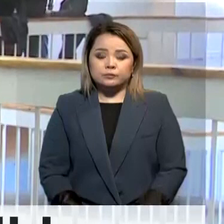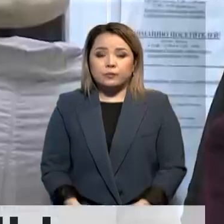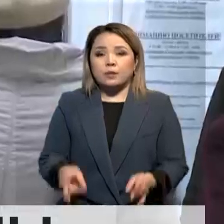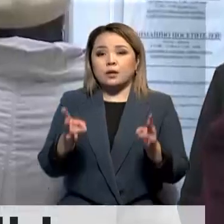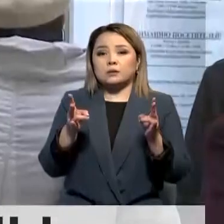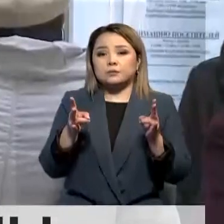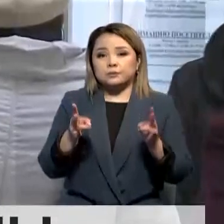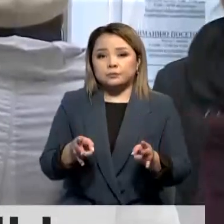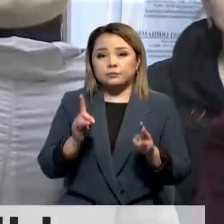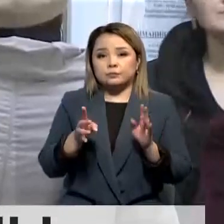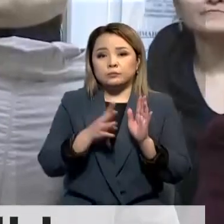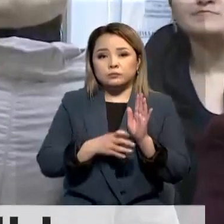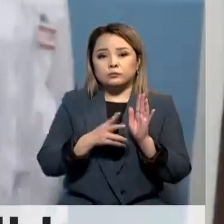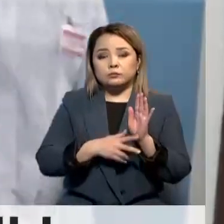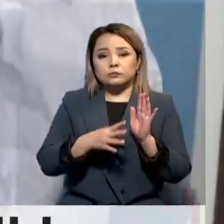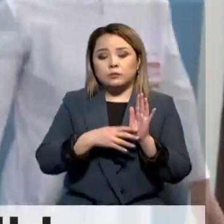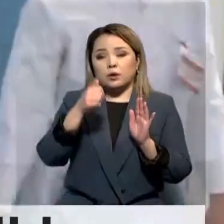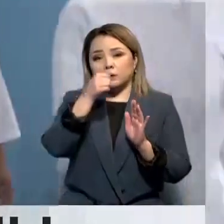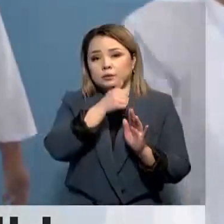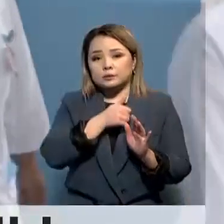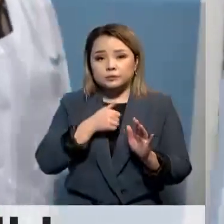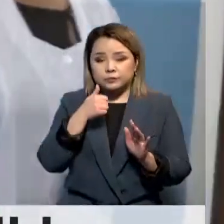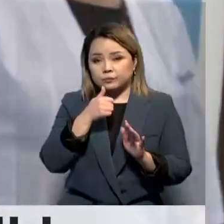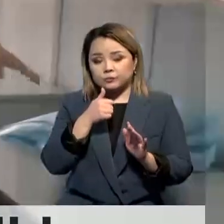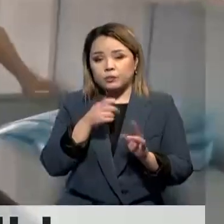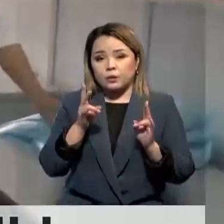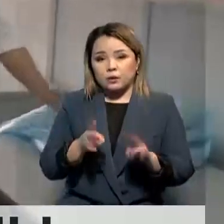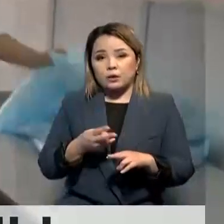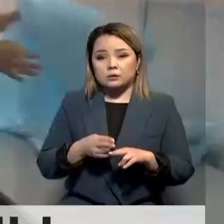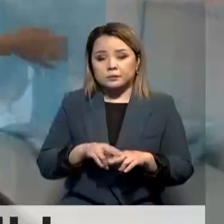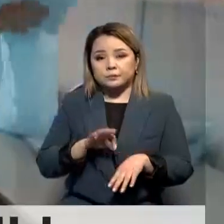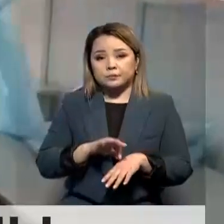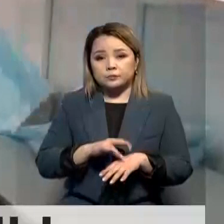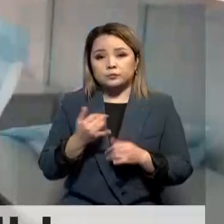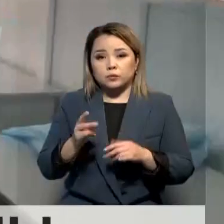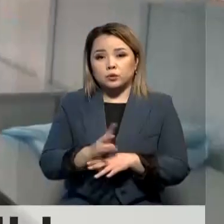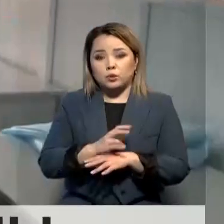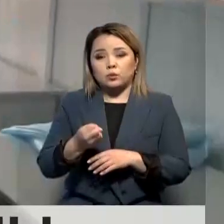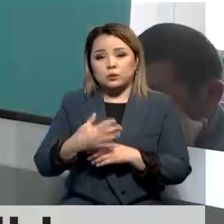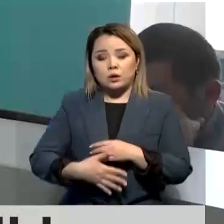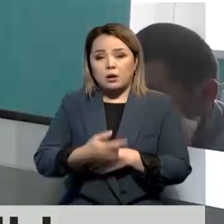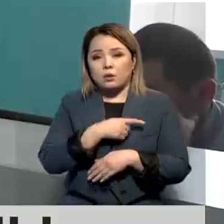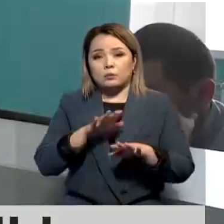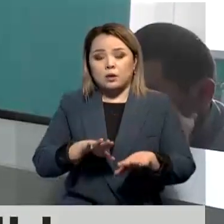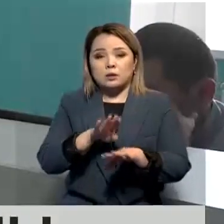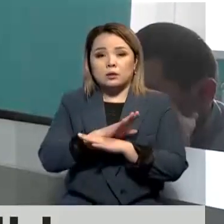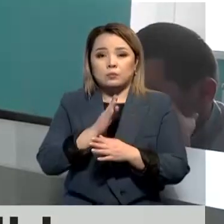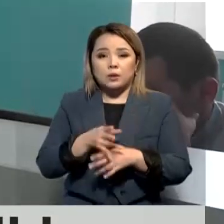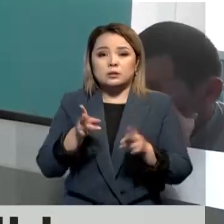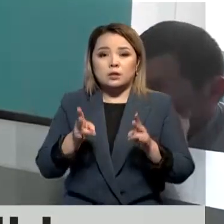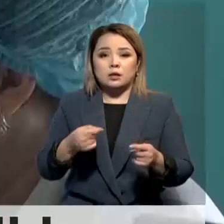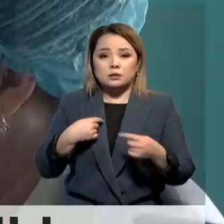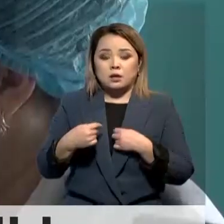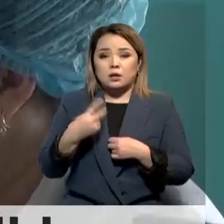Пострадавший 1989 года. 1989 жылы туған науқас бүгін түнде орталық ауруханада қайтыс болды. Зардап